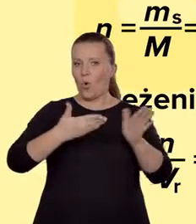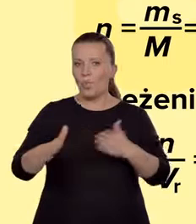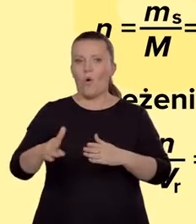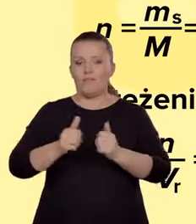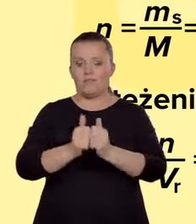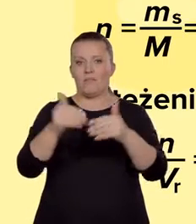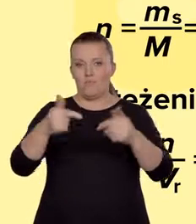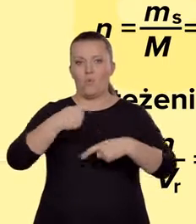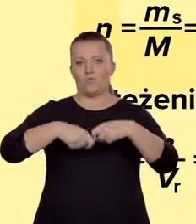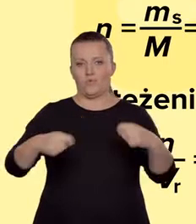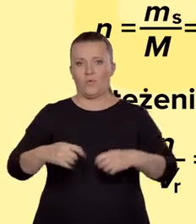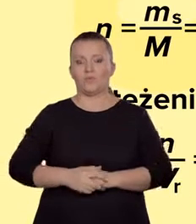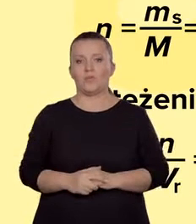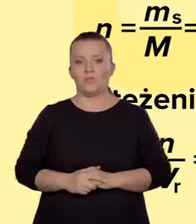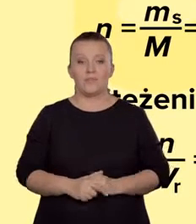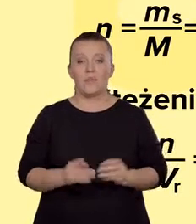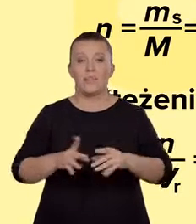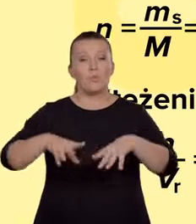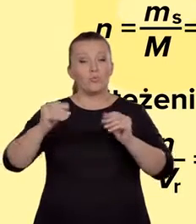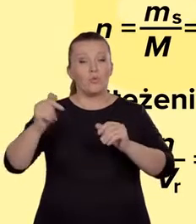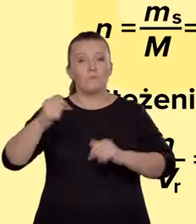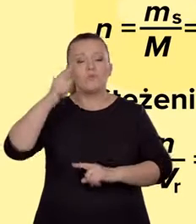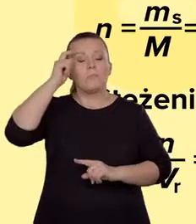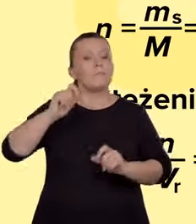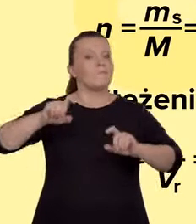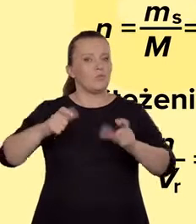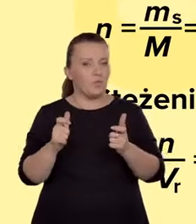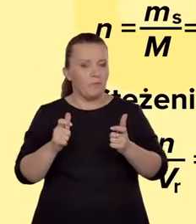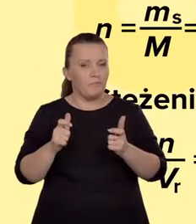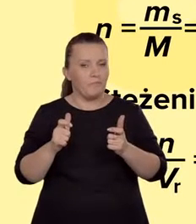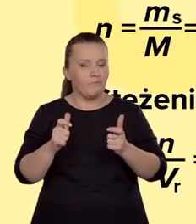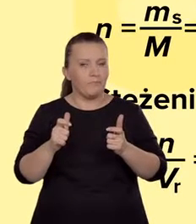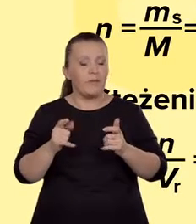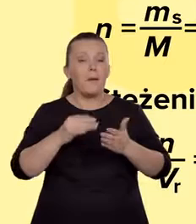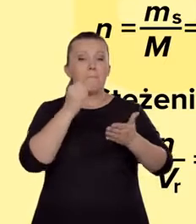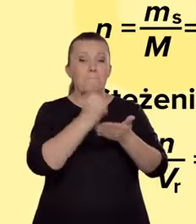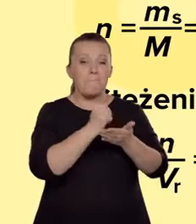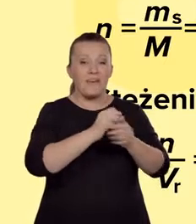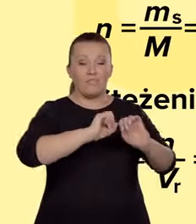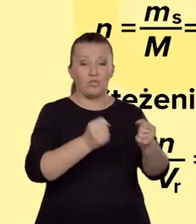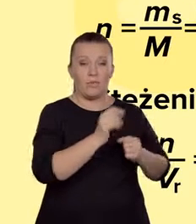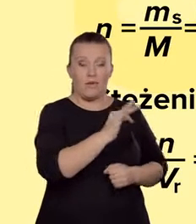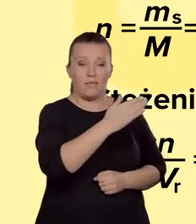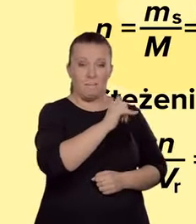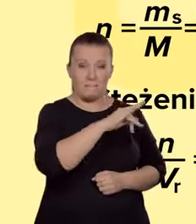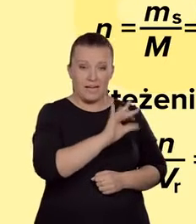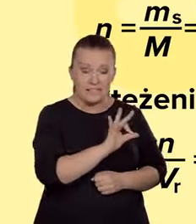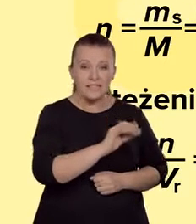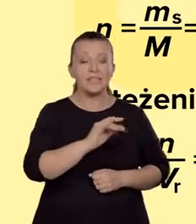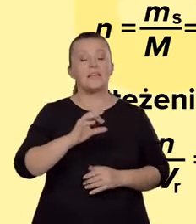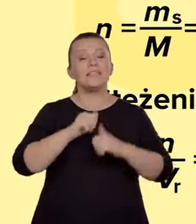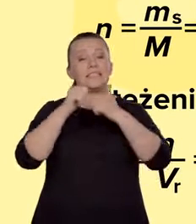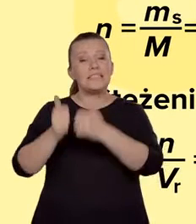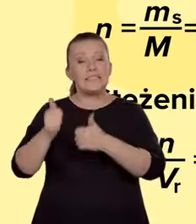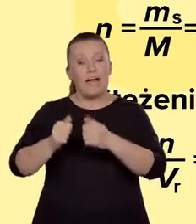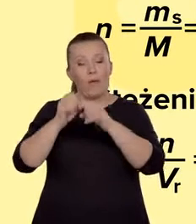rozwiązać zadanie. Zacznijmy od uświadomienia sobie faktu, że zgodnie z prawem działania mas, stała dysocjacji związana